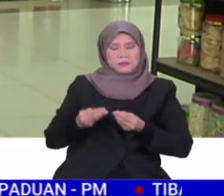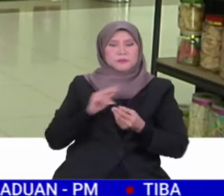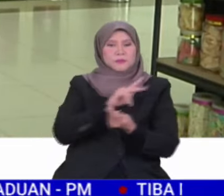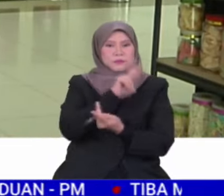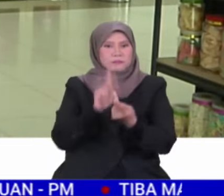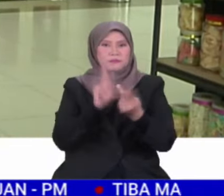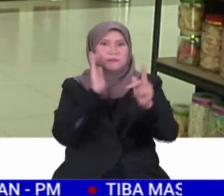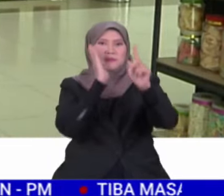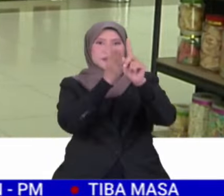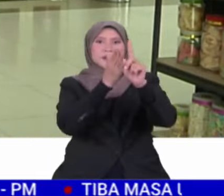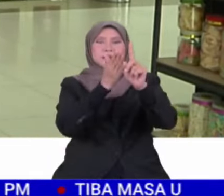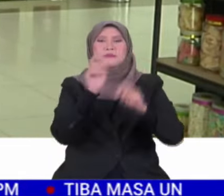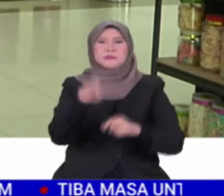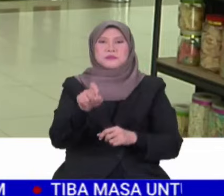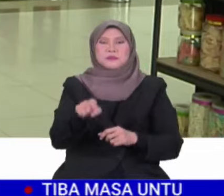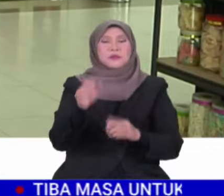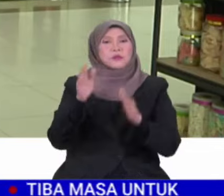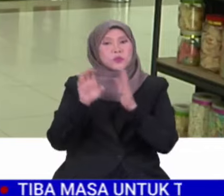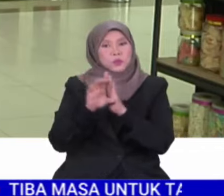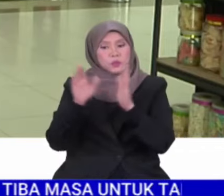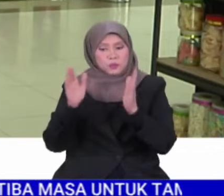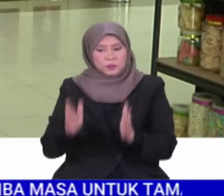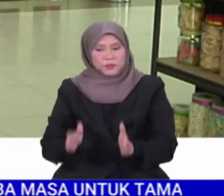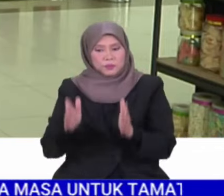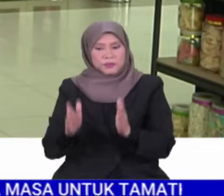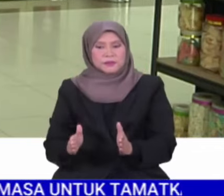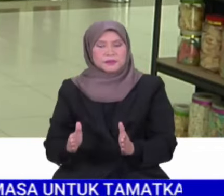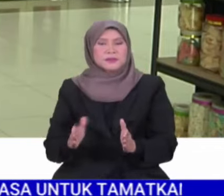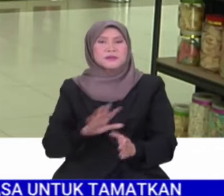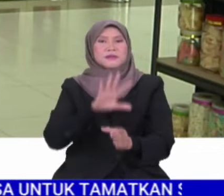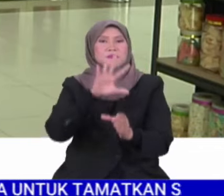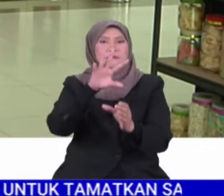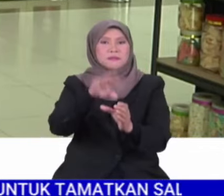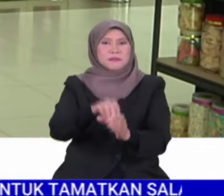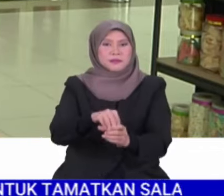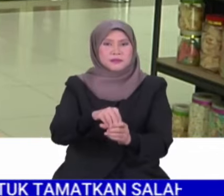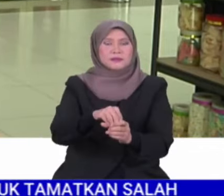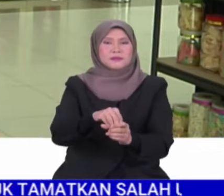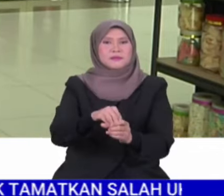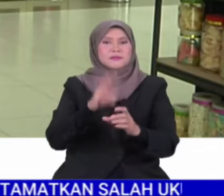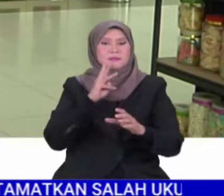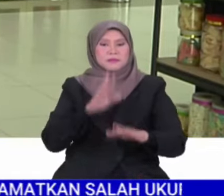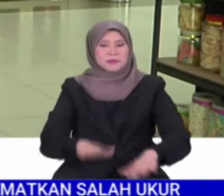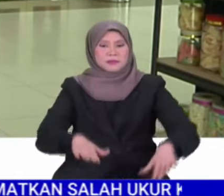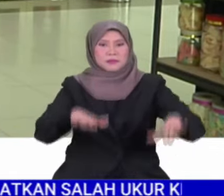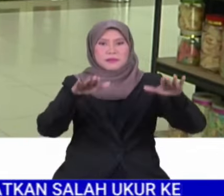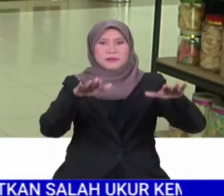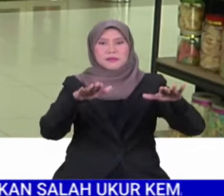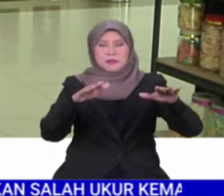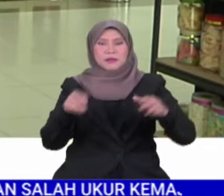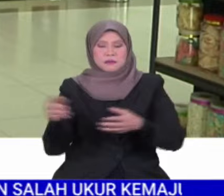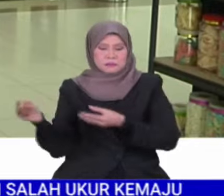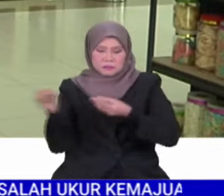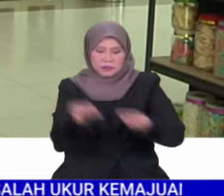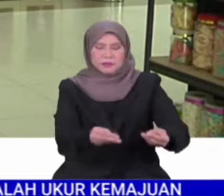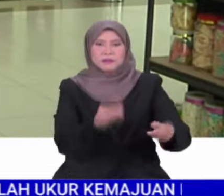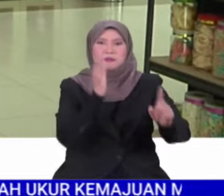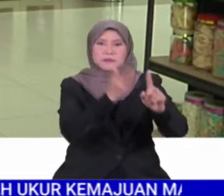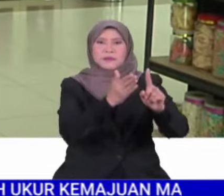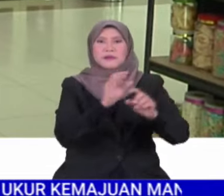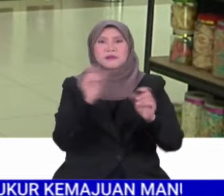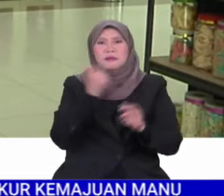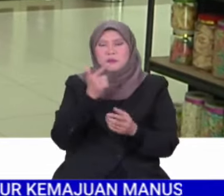menepati sasaran. Orang yang betul-betul terlibat dengan keadaan banjir itu kan. Jadi lagi satu, tak ada